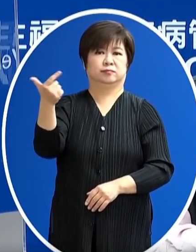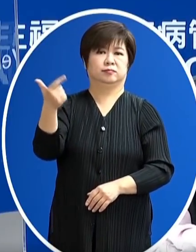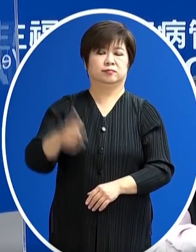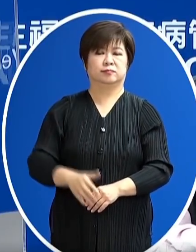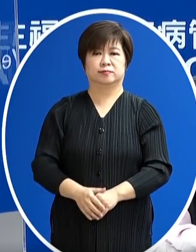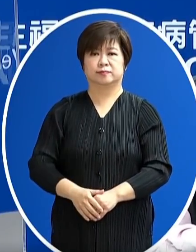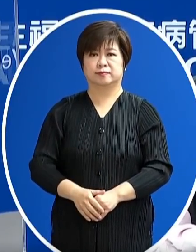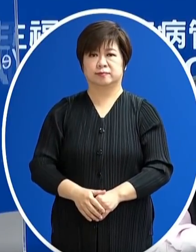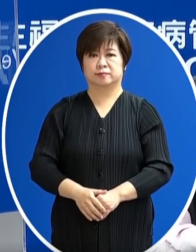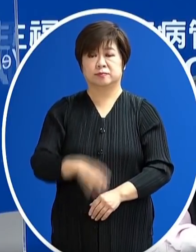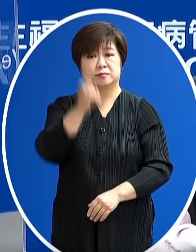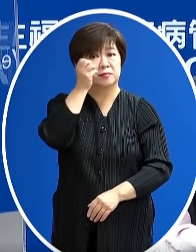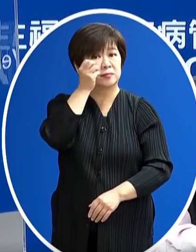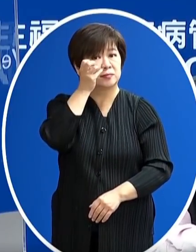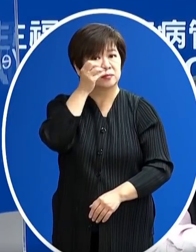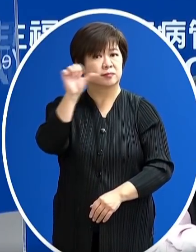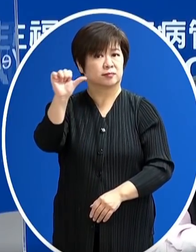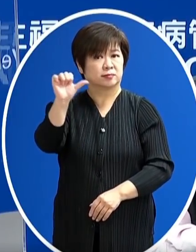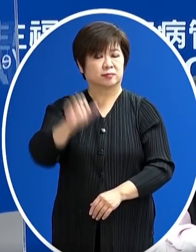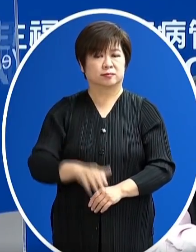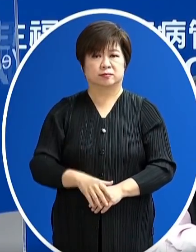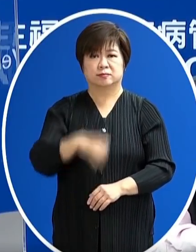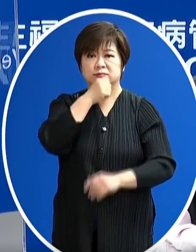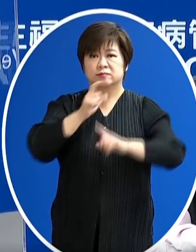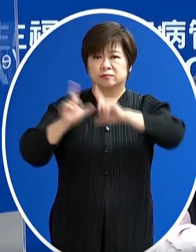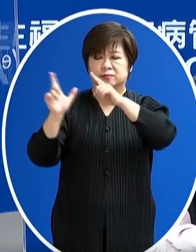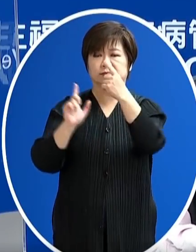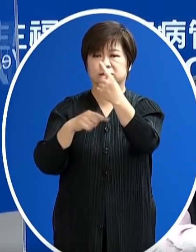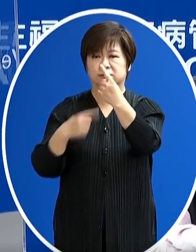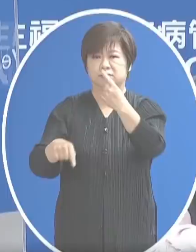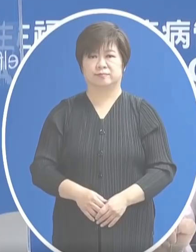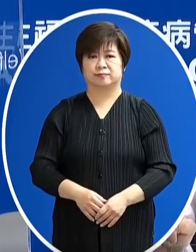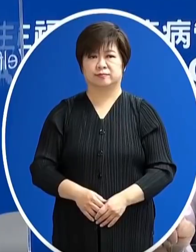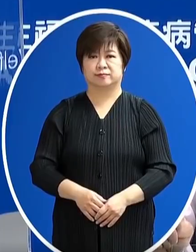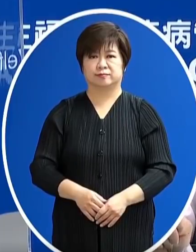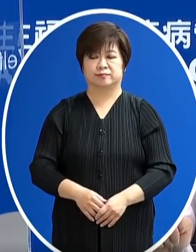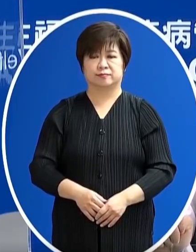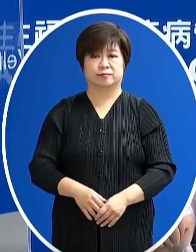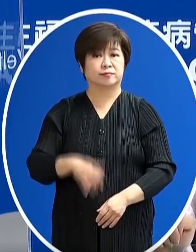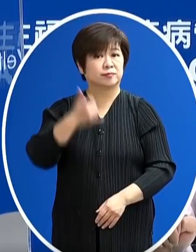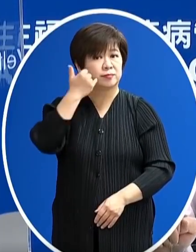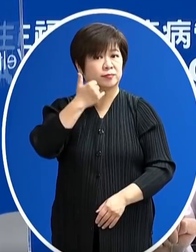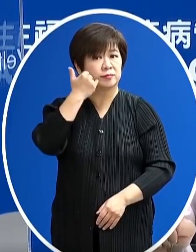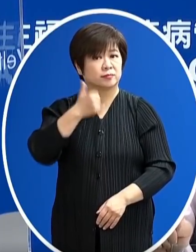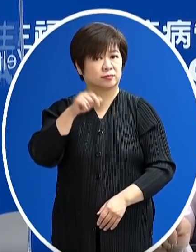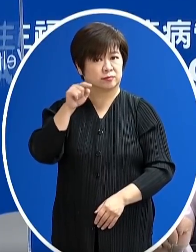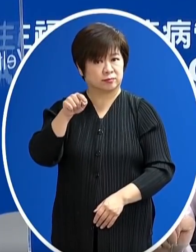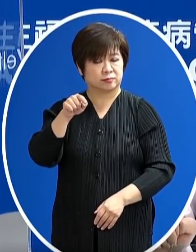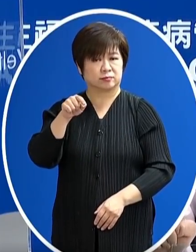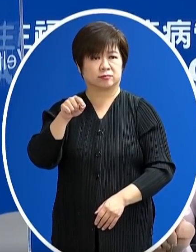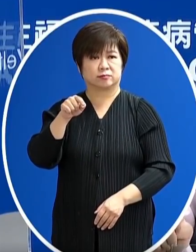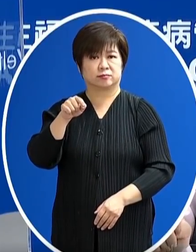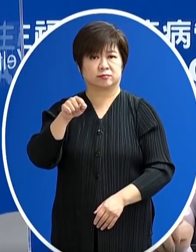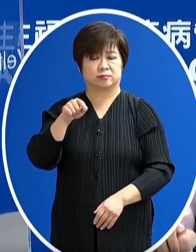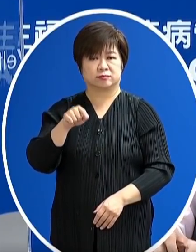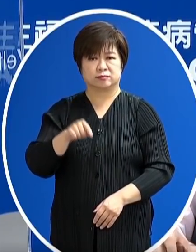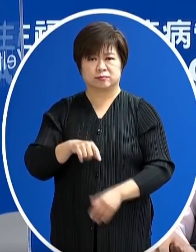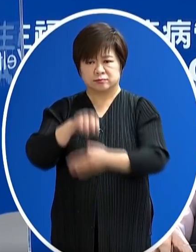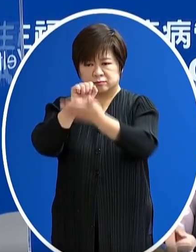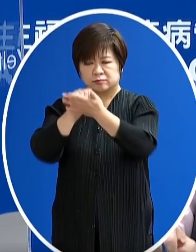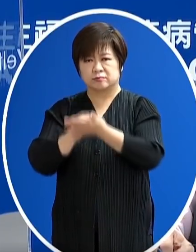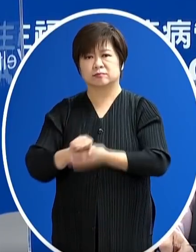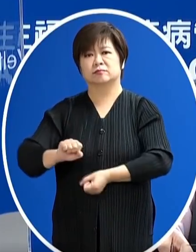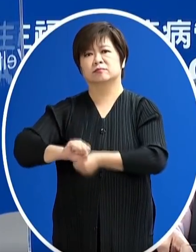6例，那花莲县5例，台东1例，金门1例，那基隆增加了